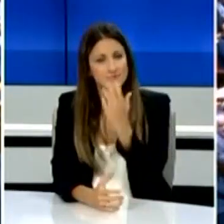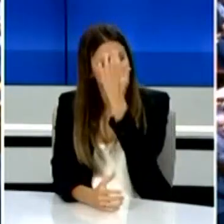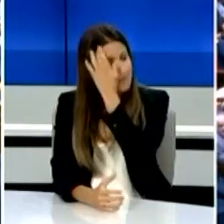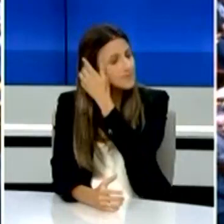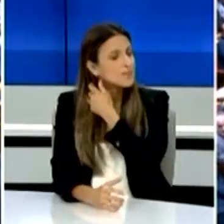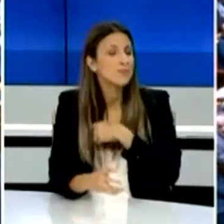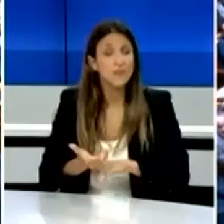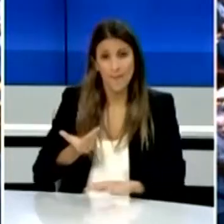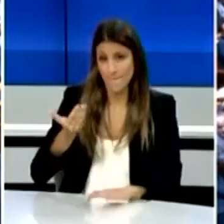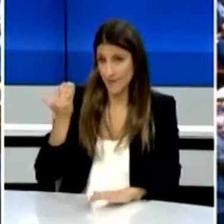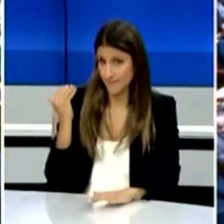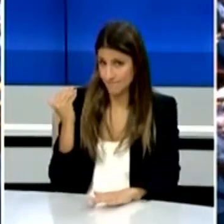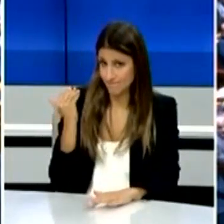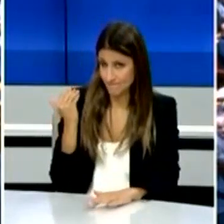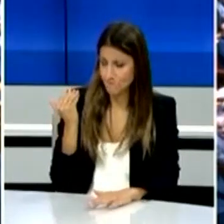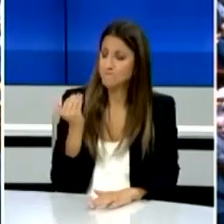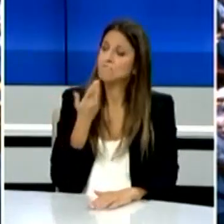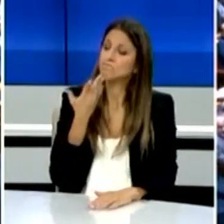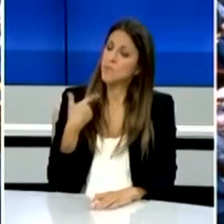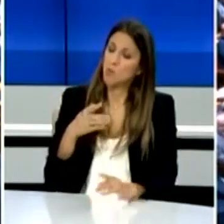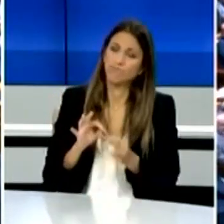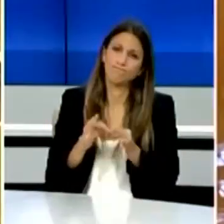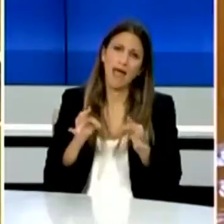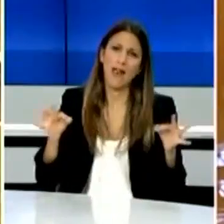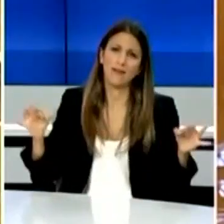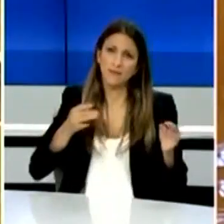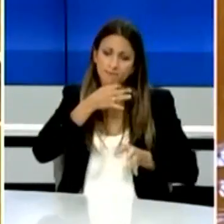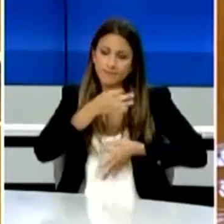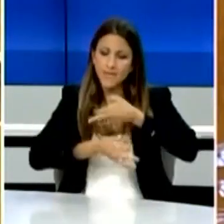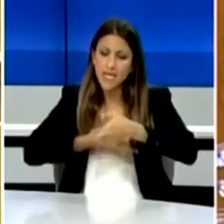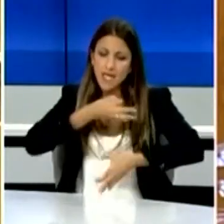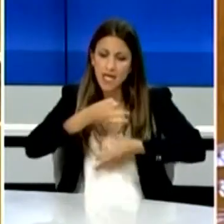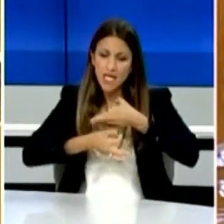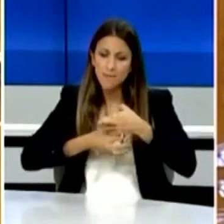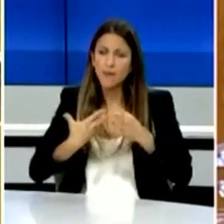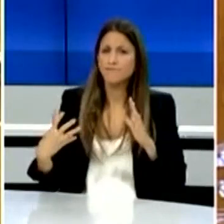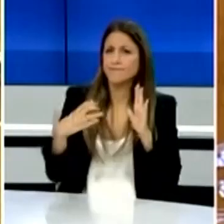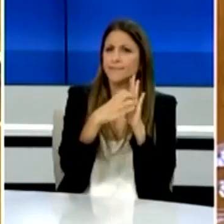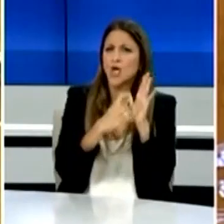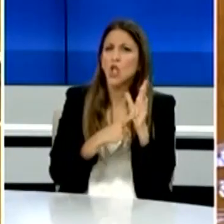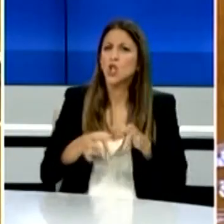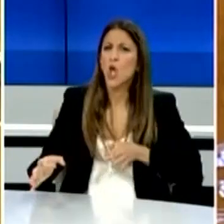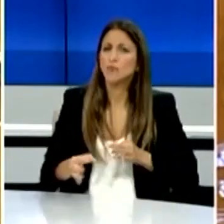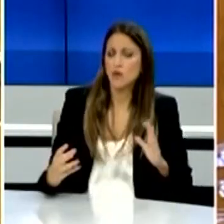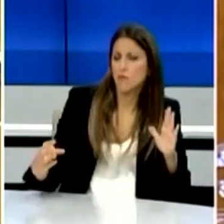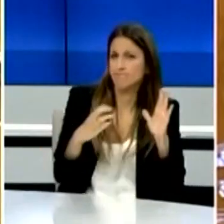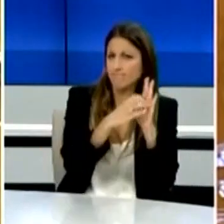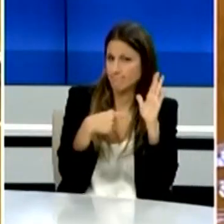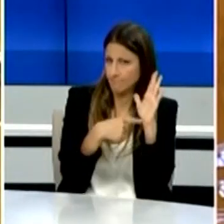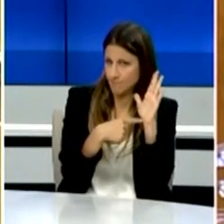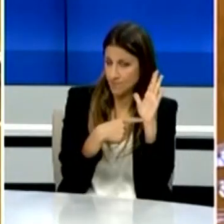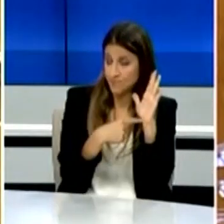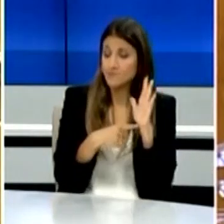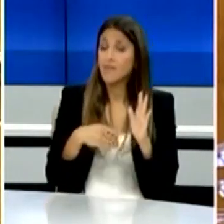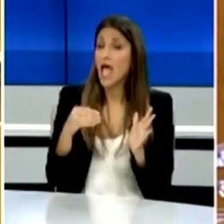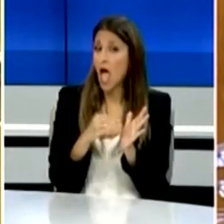Μίλησα λίγο πιο αναλυτικά για το γράμμα του νομοσχεδίου. Οφείλω όμως να κάνω και